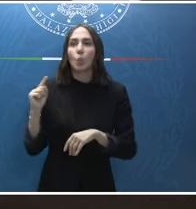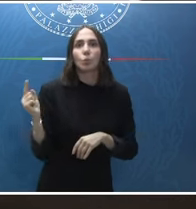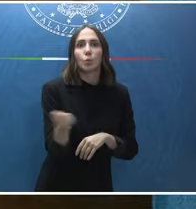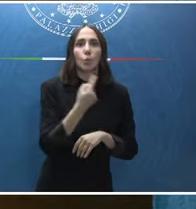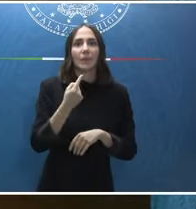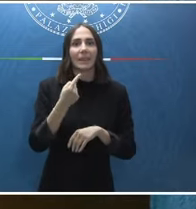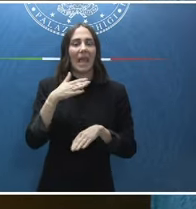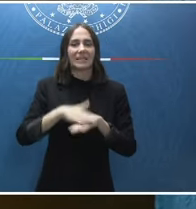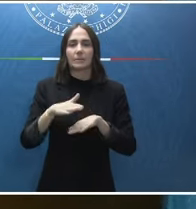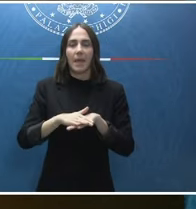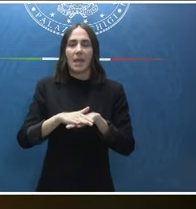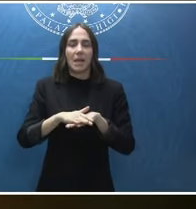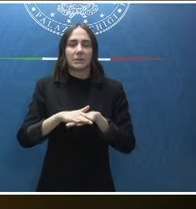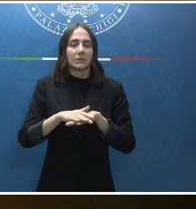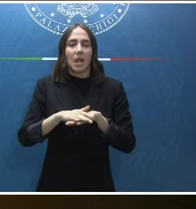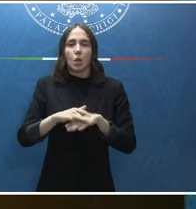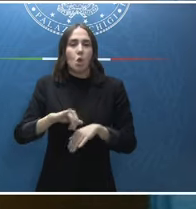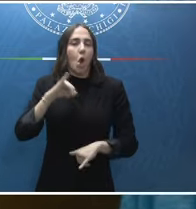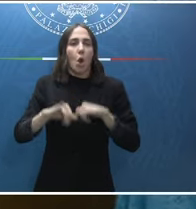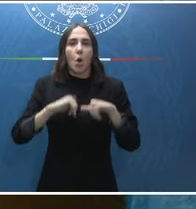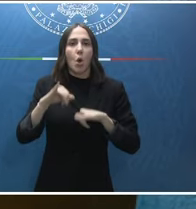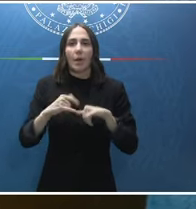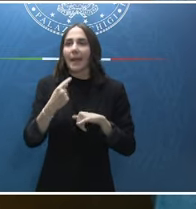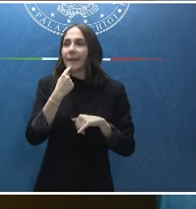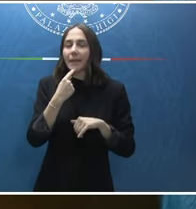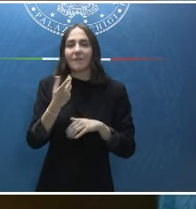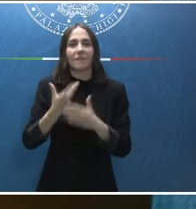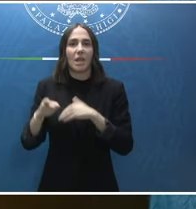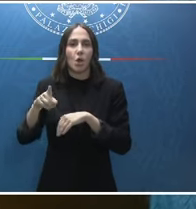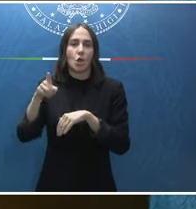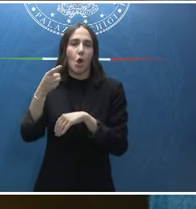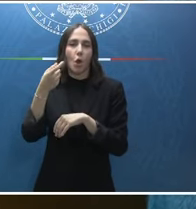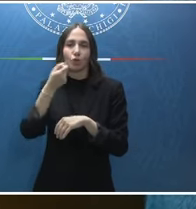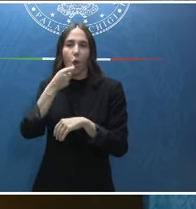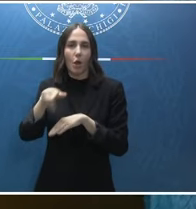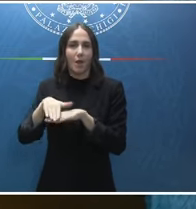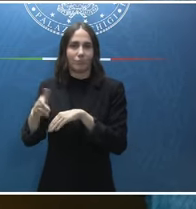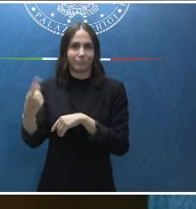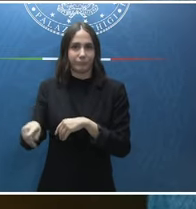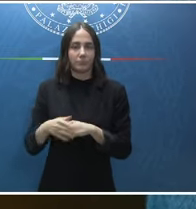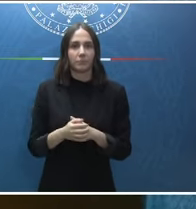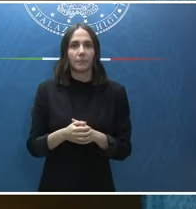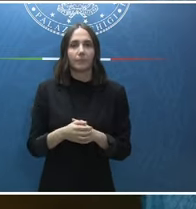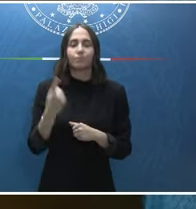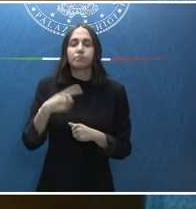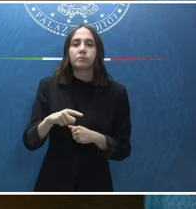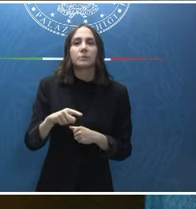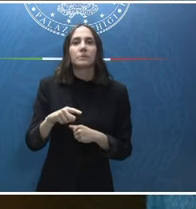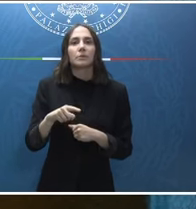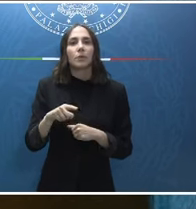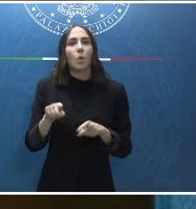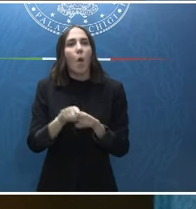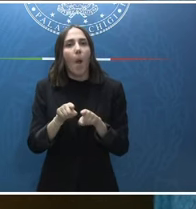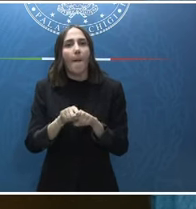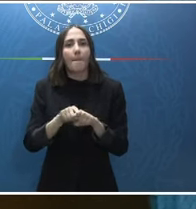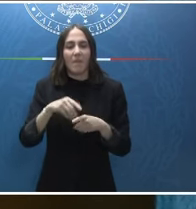droga che ti porta via un figlio. Quella fu una lente di ingrandimento nei nostri cuori. Riuscimmo ad infrangere quel